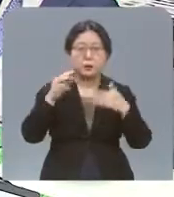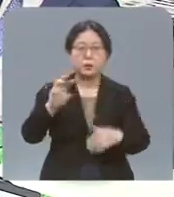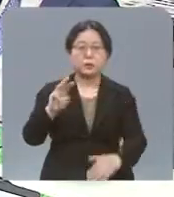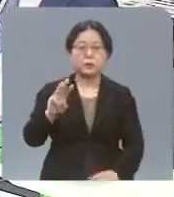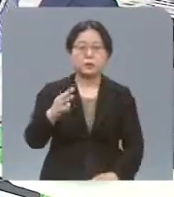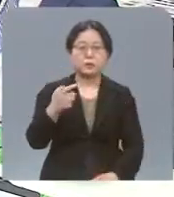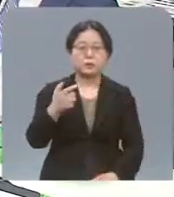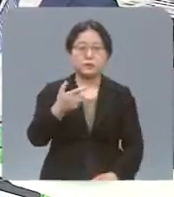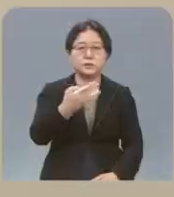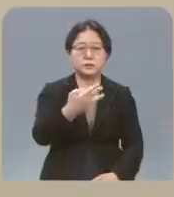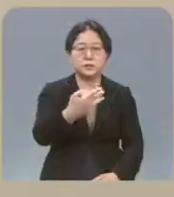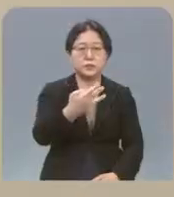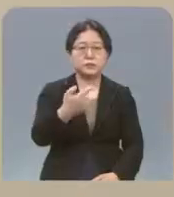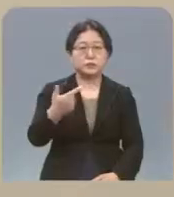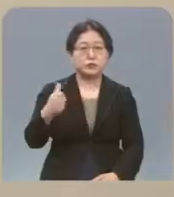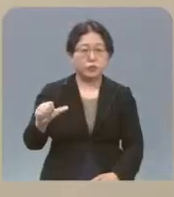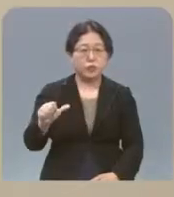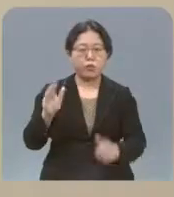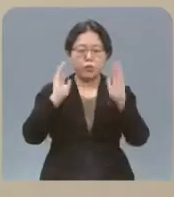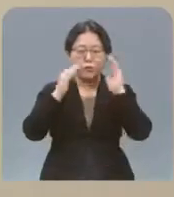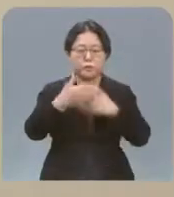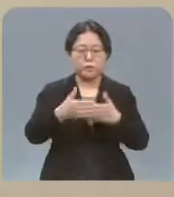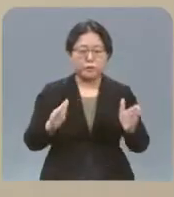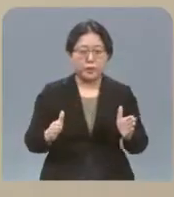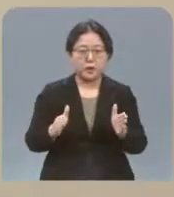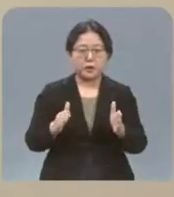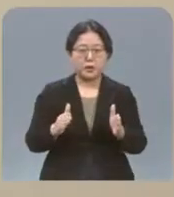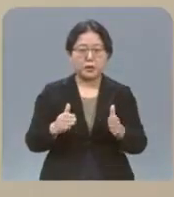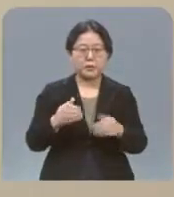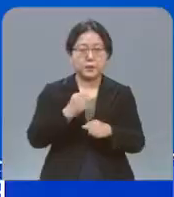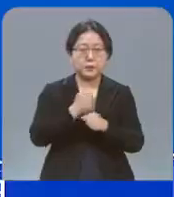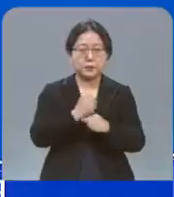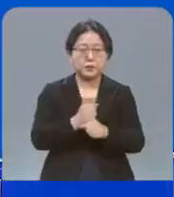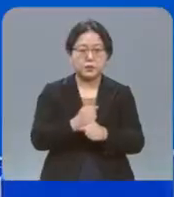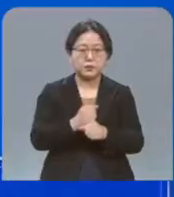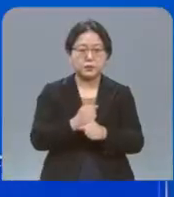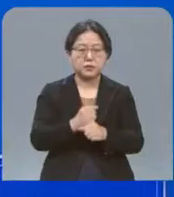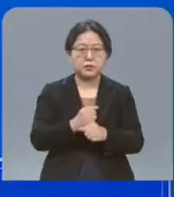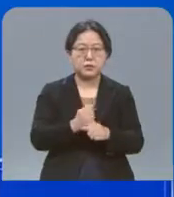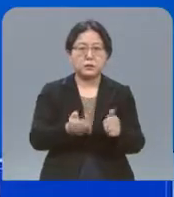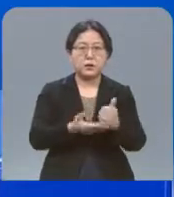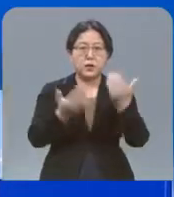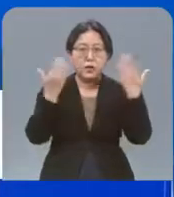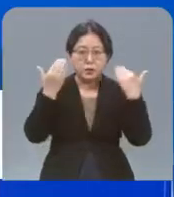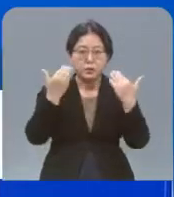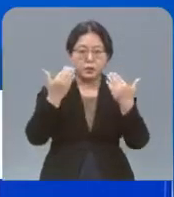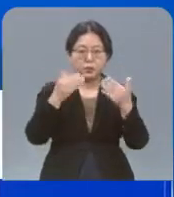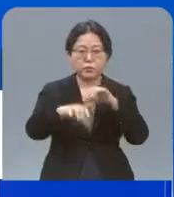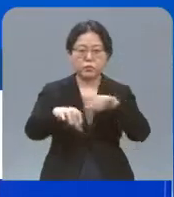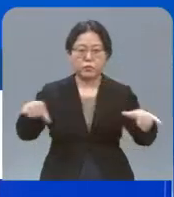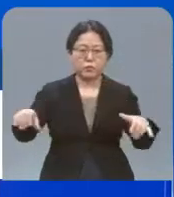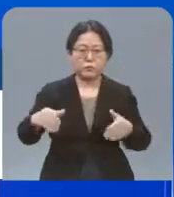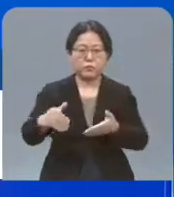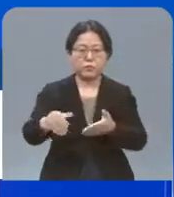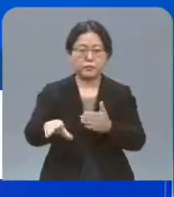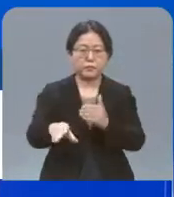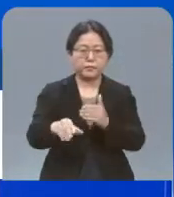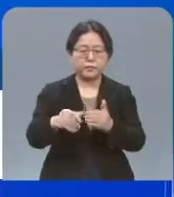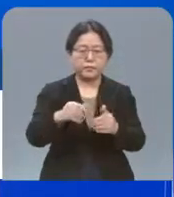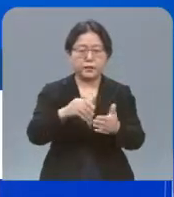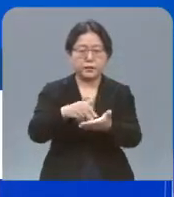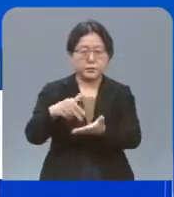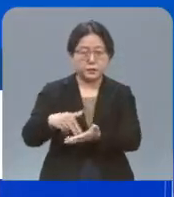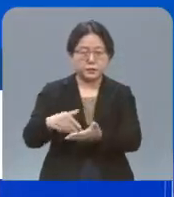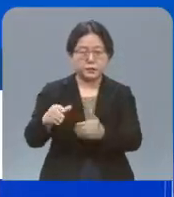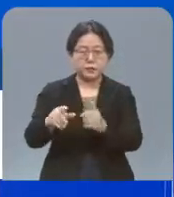365 스터디룸 설치 공약 실천에 박차를 가했습니다. 학교 현장의 의견을 수렴하기 위해서